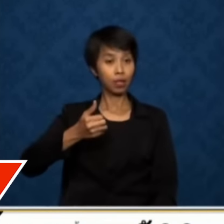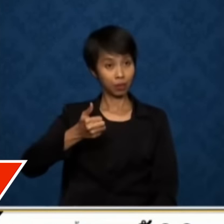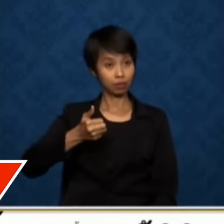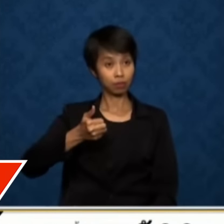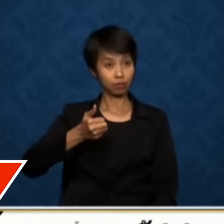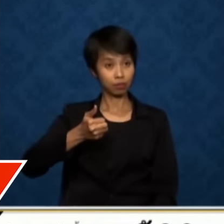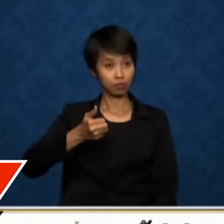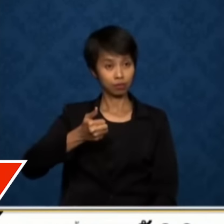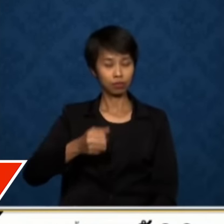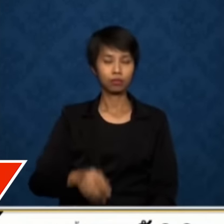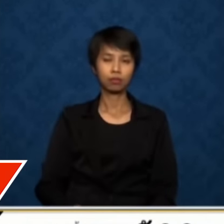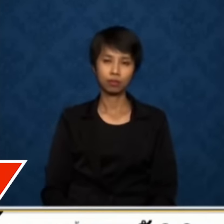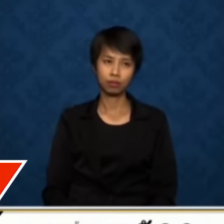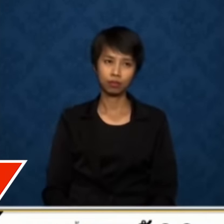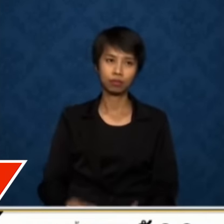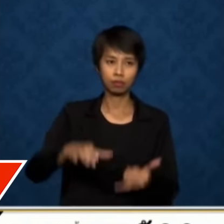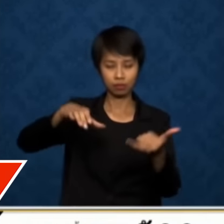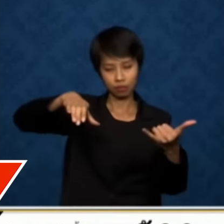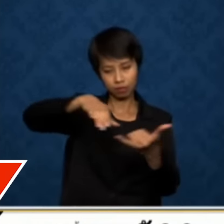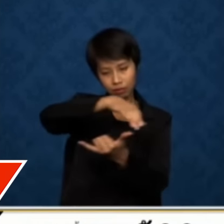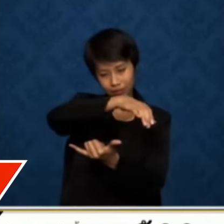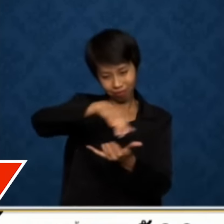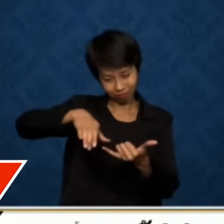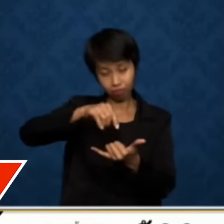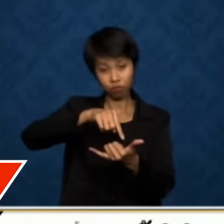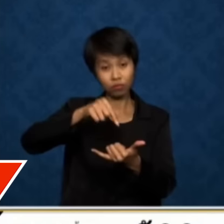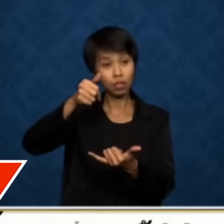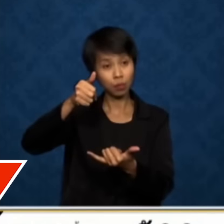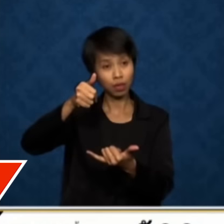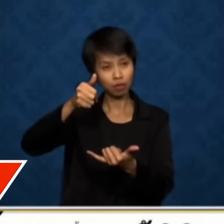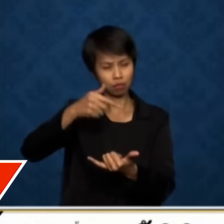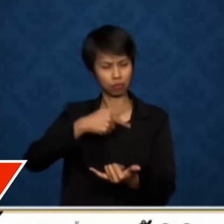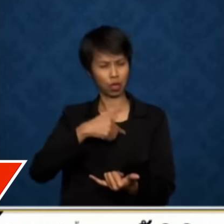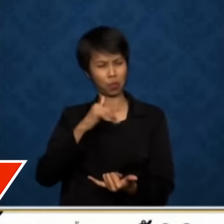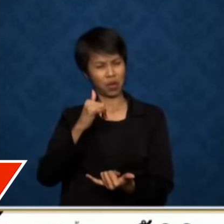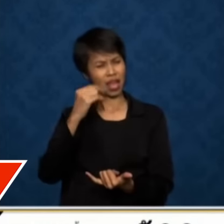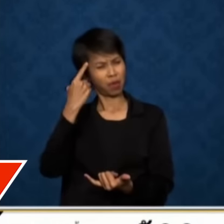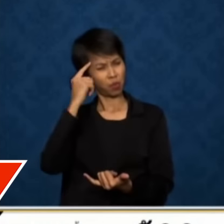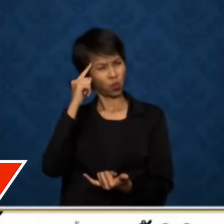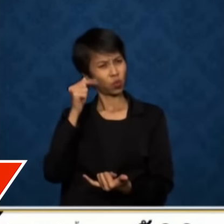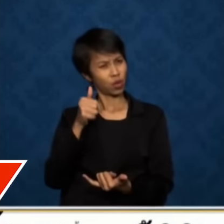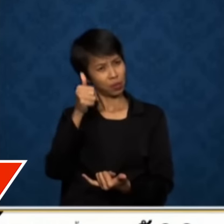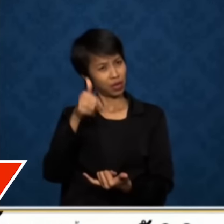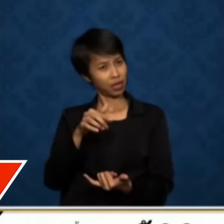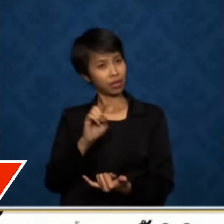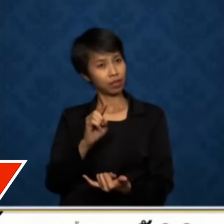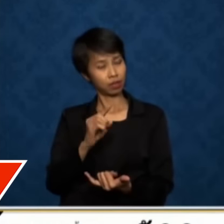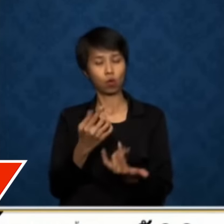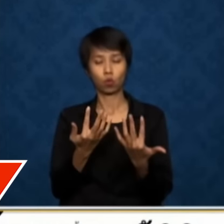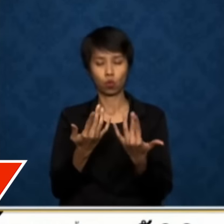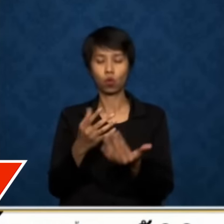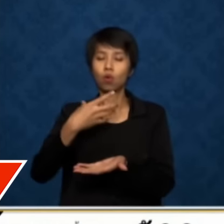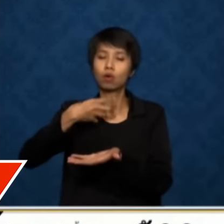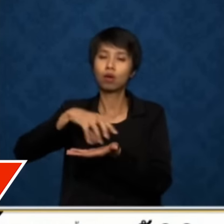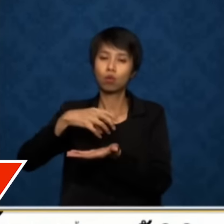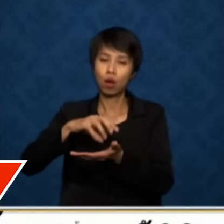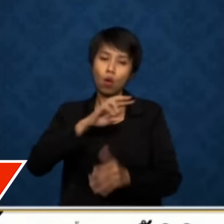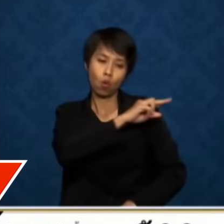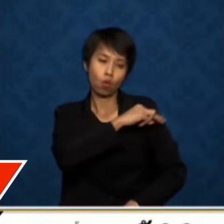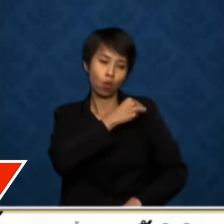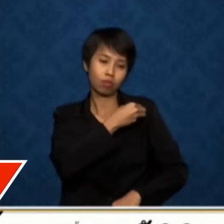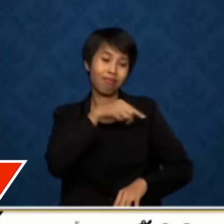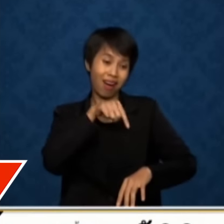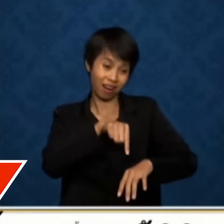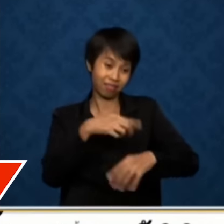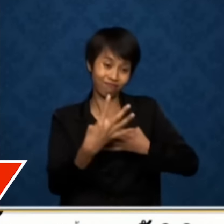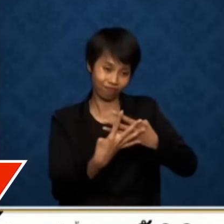ะครับ CT คอมพิวเตอร์ช่องอกได้ไหมครับไม่แน่ใจแต่เดี๋ยวผมชี้กรณีตัวอย่างให้เห็นต่อไปว่าโรงพยาบาลราชทัณฑ์มีเครื่อง